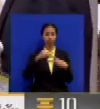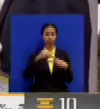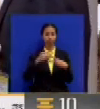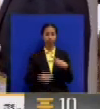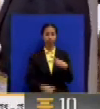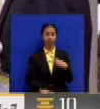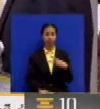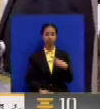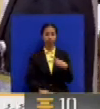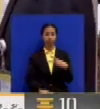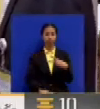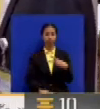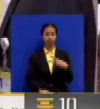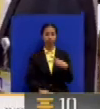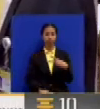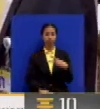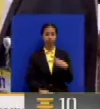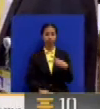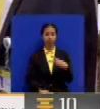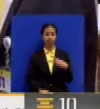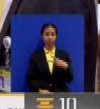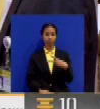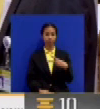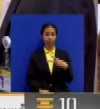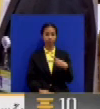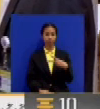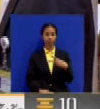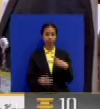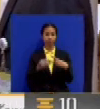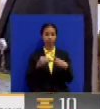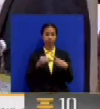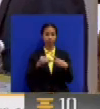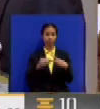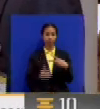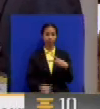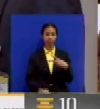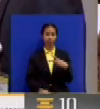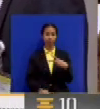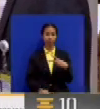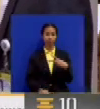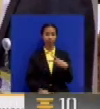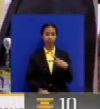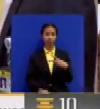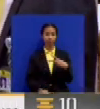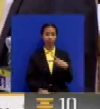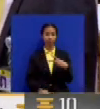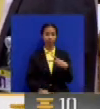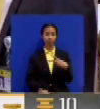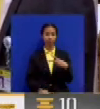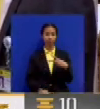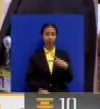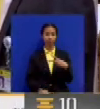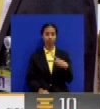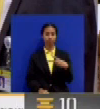ช่วงที่งงๆมึนๆกันเนี่ยคือเสี่ยหนูกับคณะเนี่ยจู่ดีๆเขาก็เดินออกจ